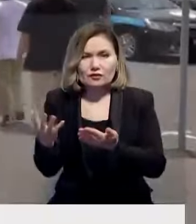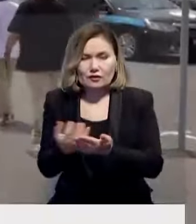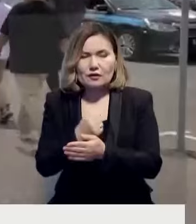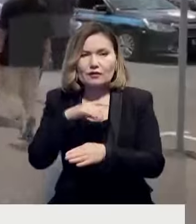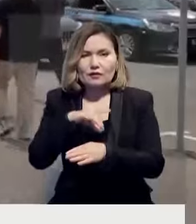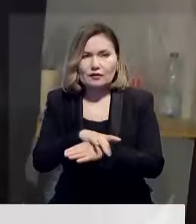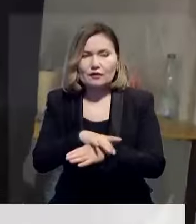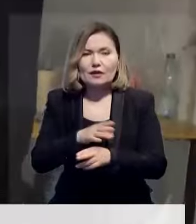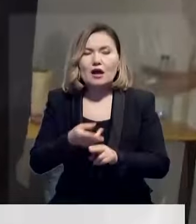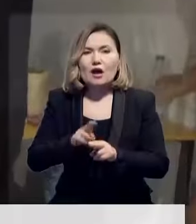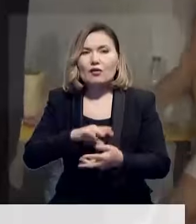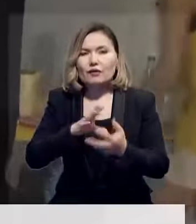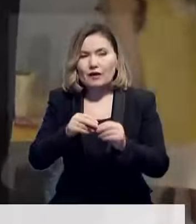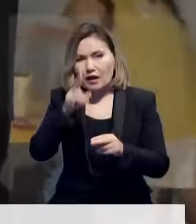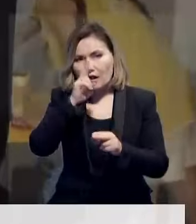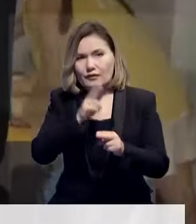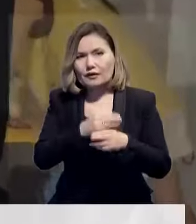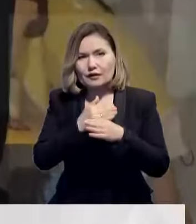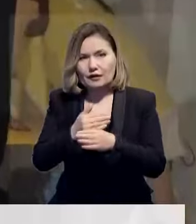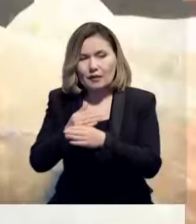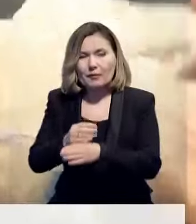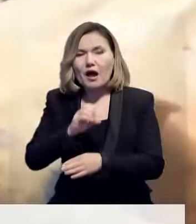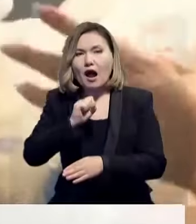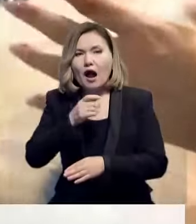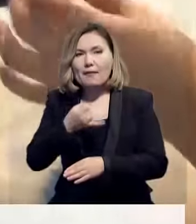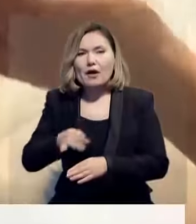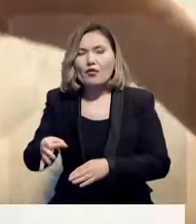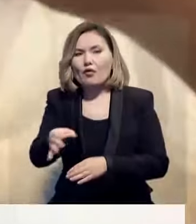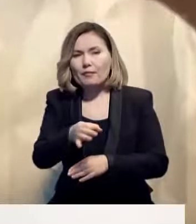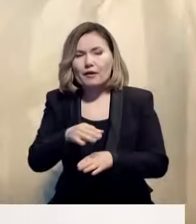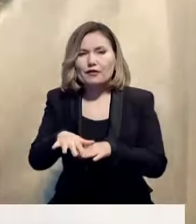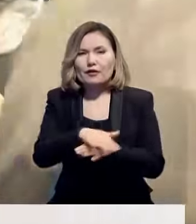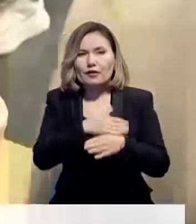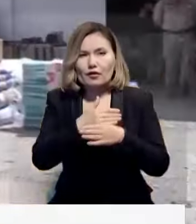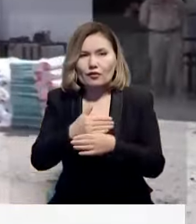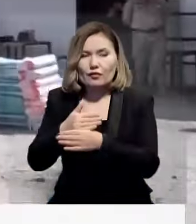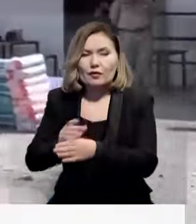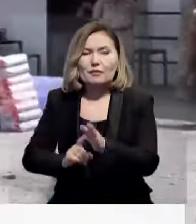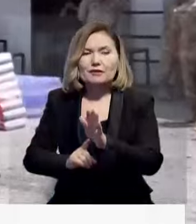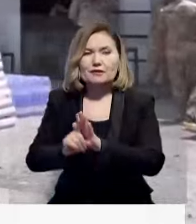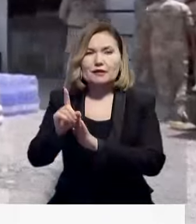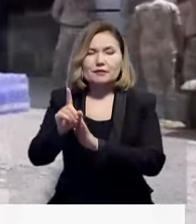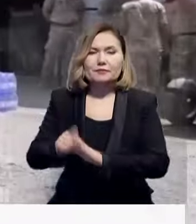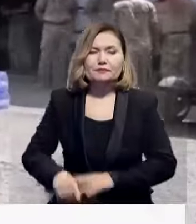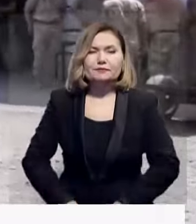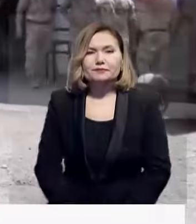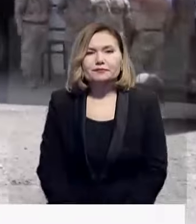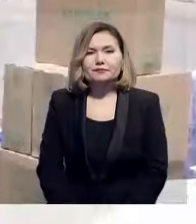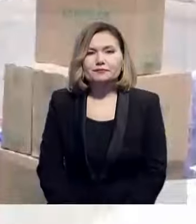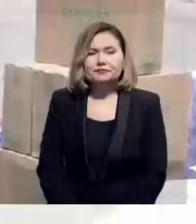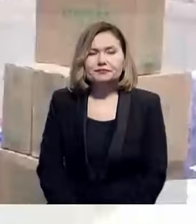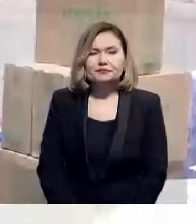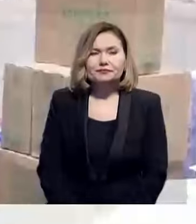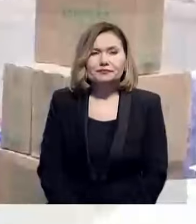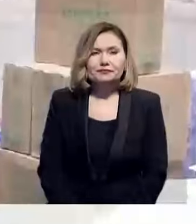Ағайының барлығы осындайда білінер. Ел жұрт Абай облысына жаппай көмек жөнелтіп жатыр.